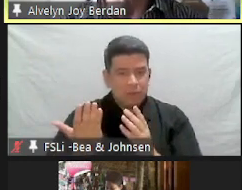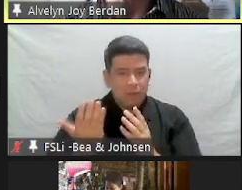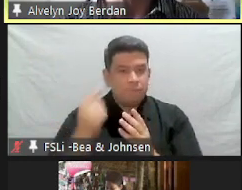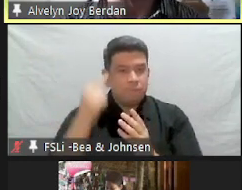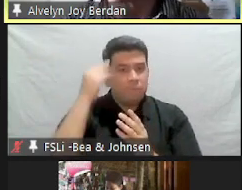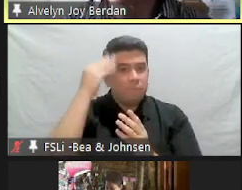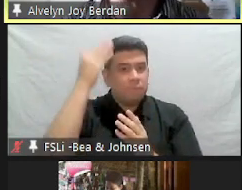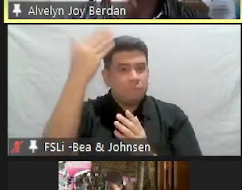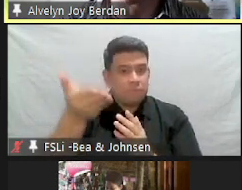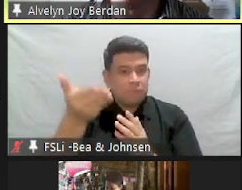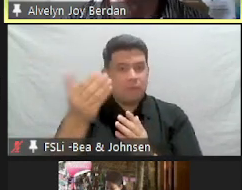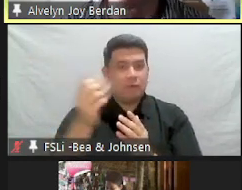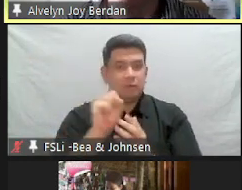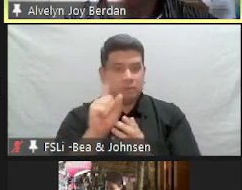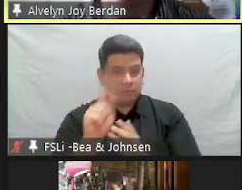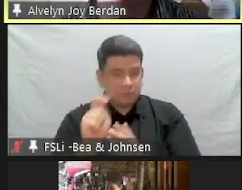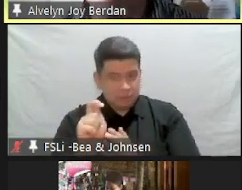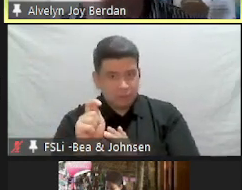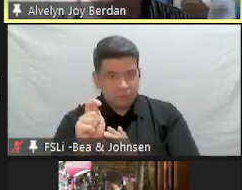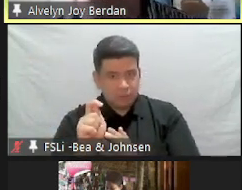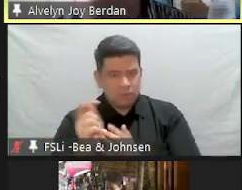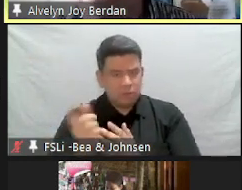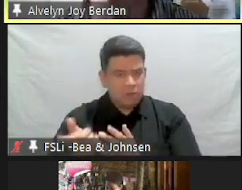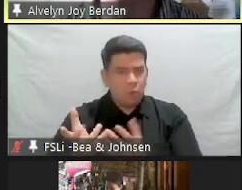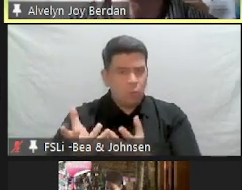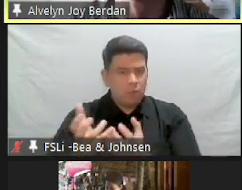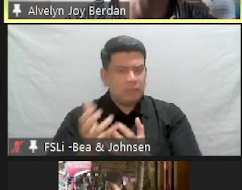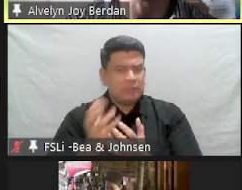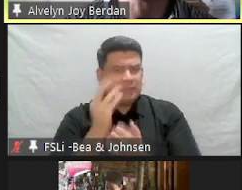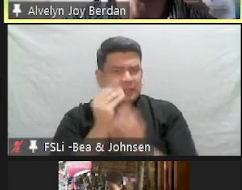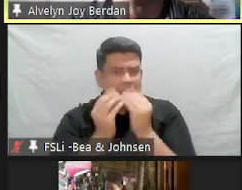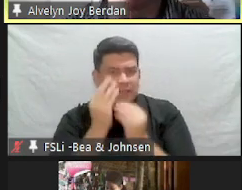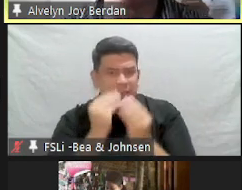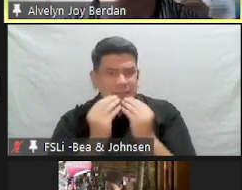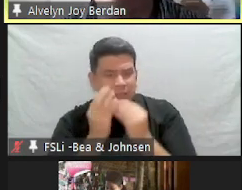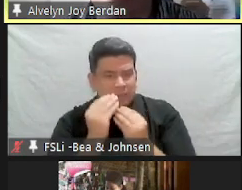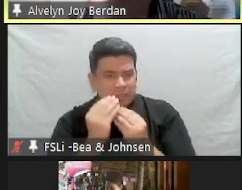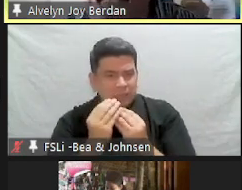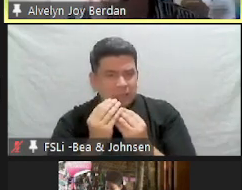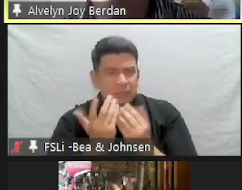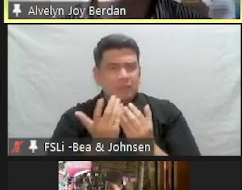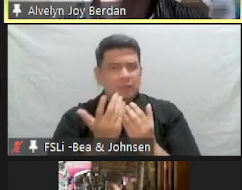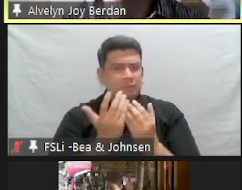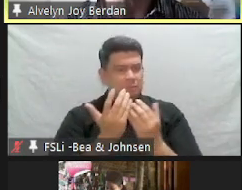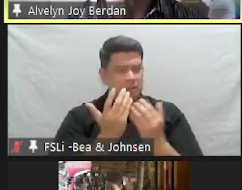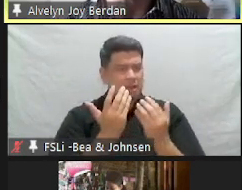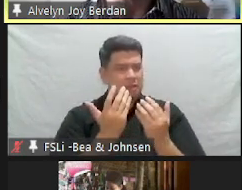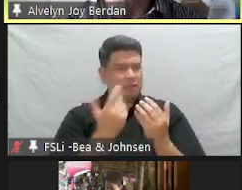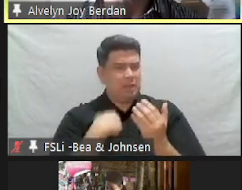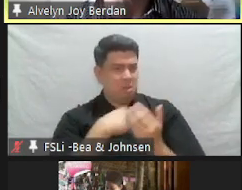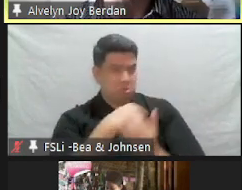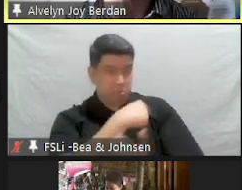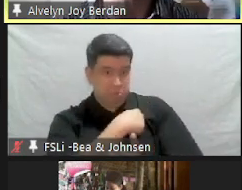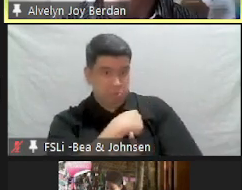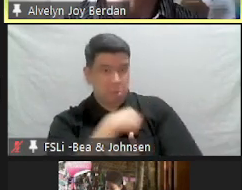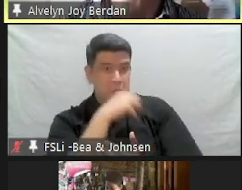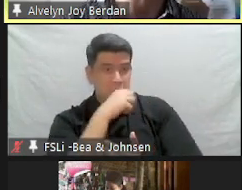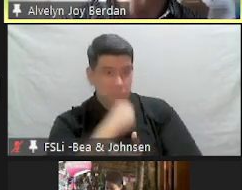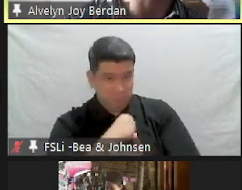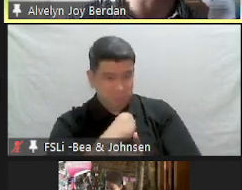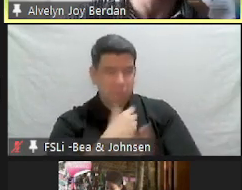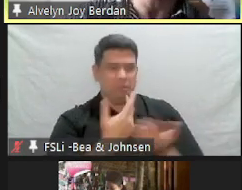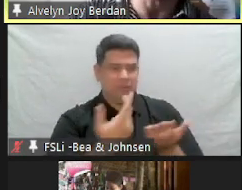rin po daw nilang marinig, malaman ano-ano ba itong mga pinag-uusapan ng mga nakatatanda na dapat malaman din naming